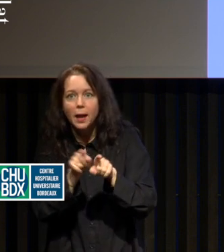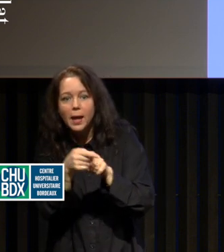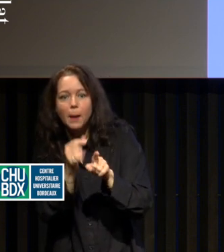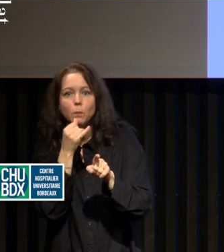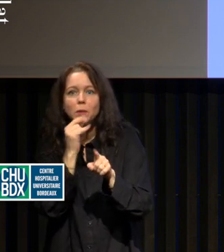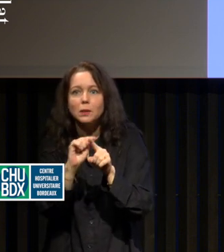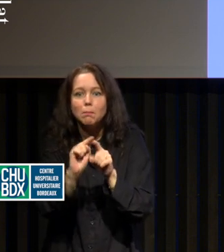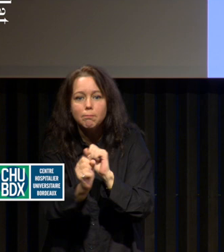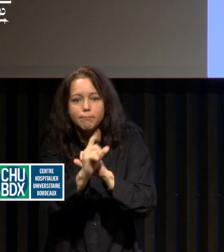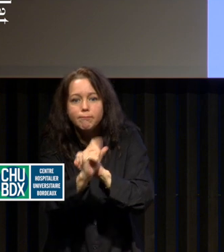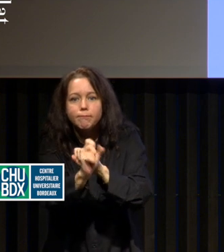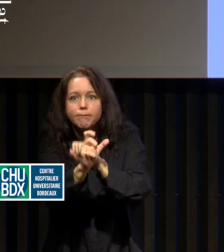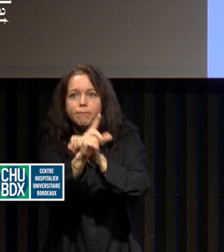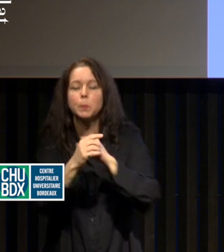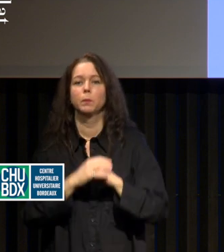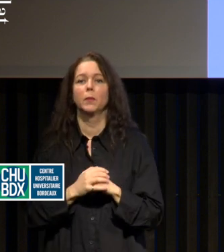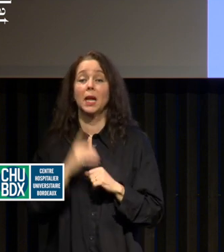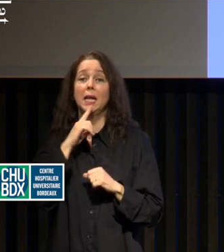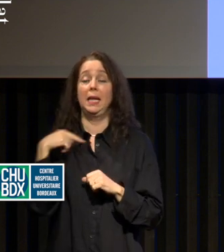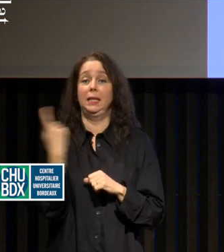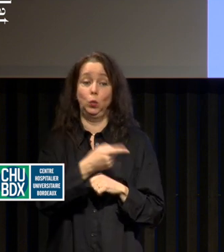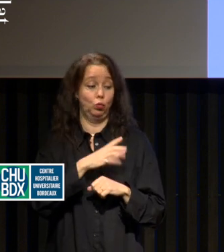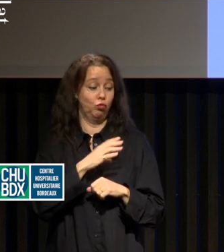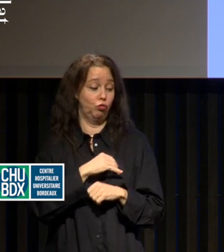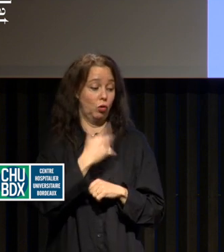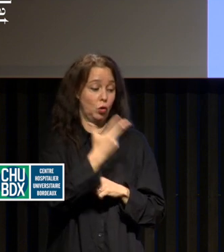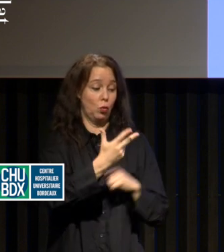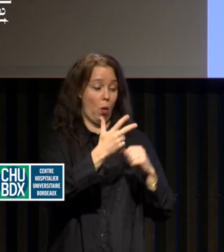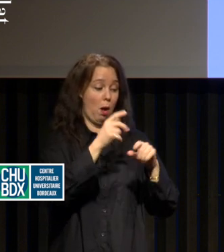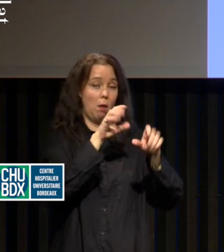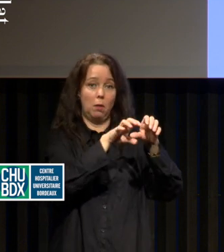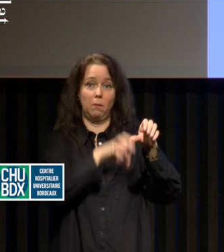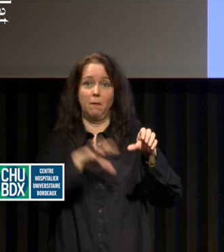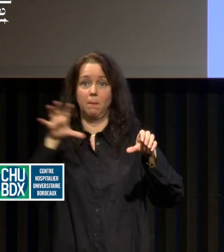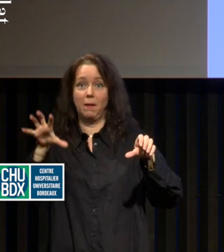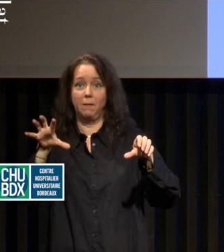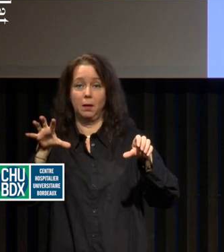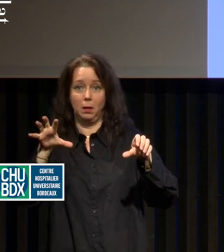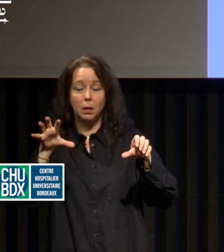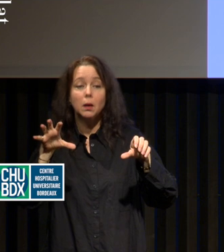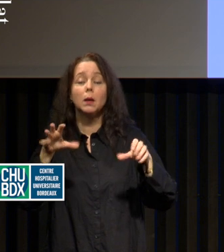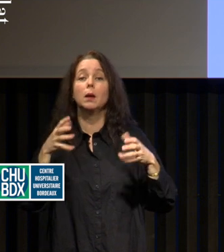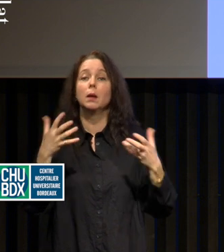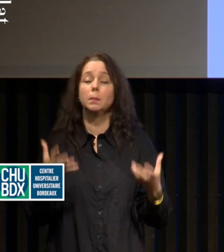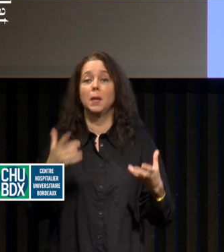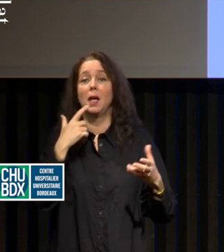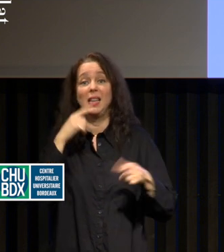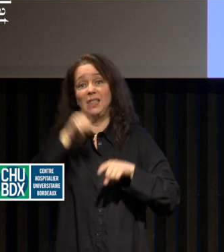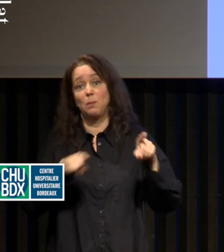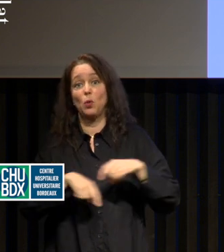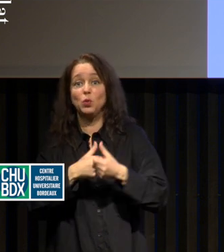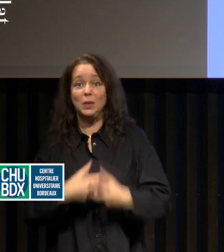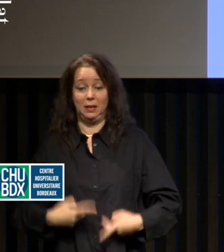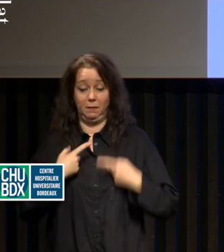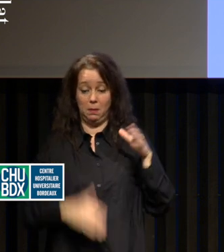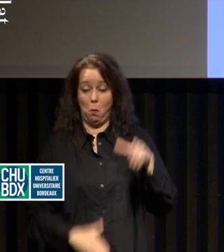et on a tous plus ou moins ces trois grandes familles. Mais le problème, c'est que l'équilibre entre ces grandes familles va varier d'un moment à un autre. Donc, c'est